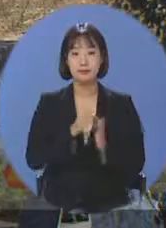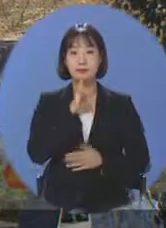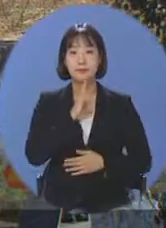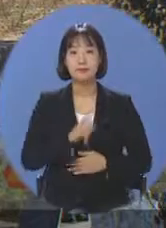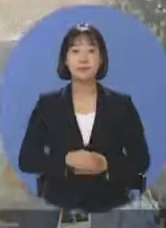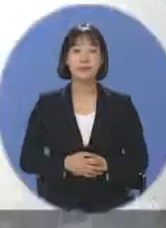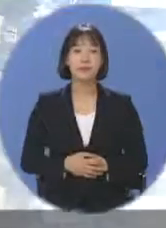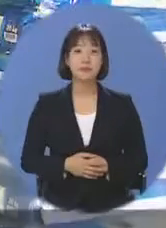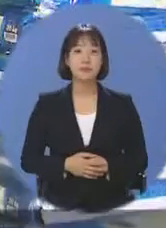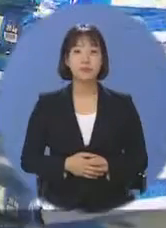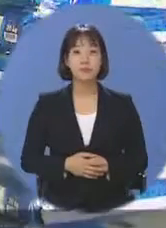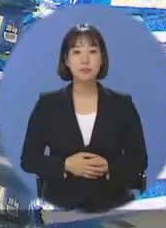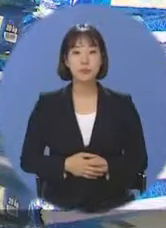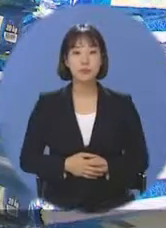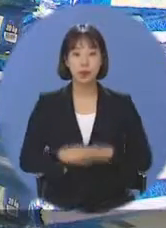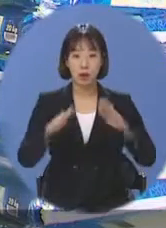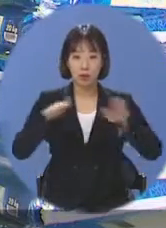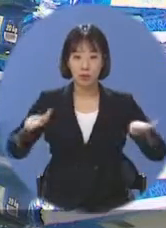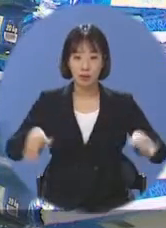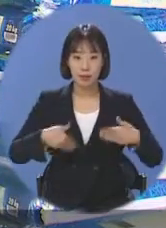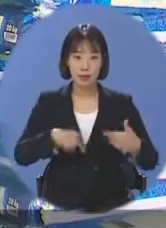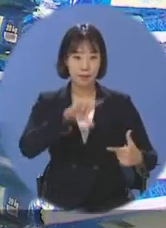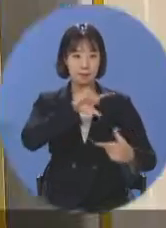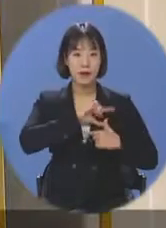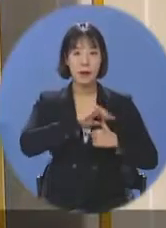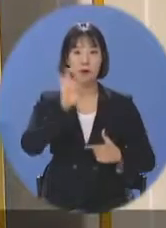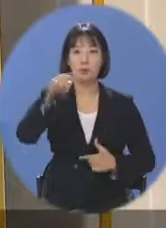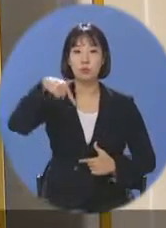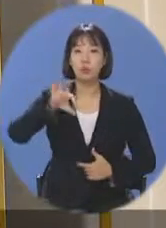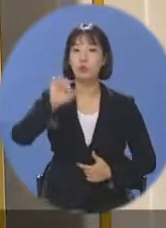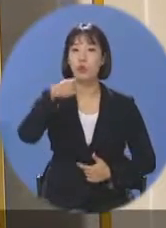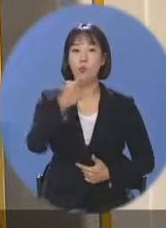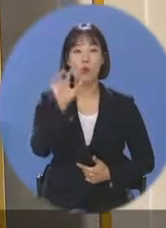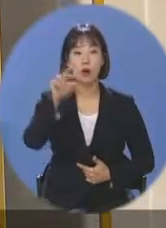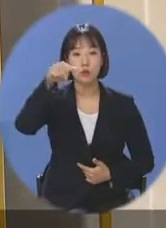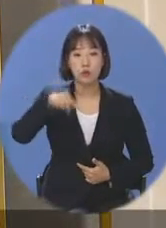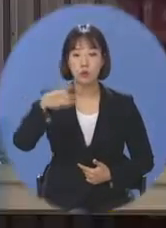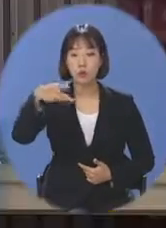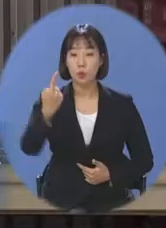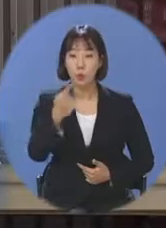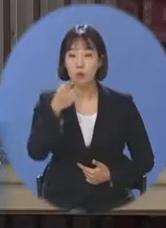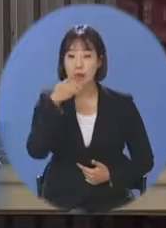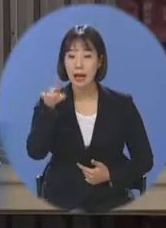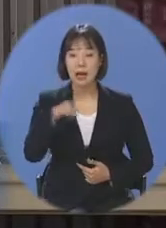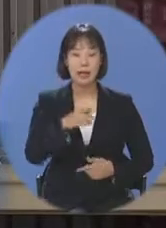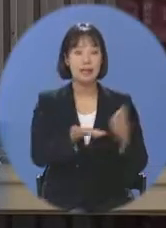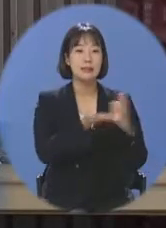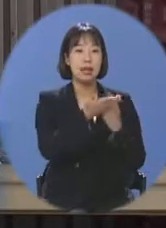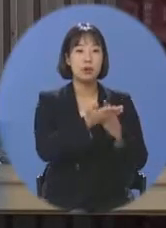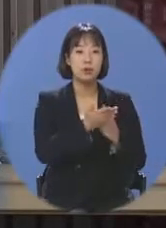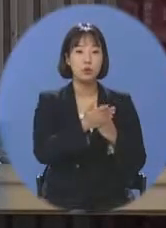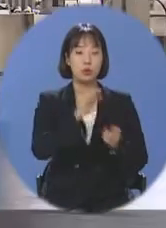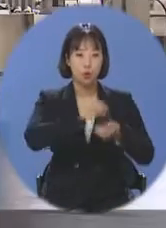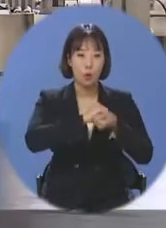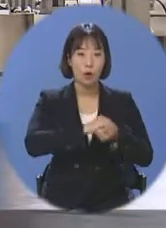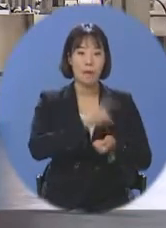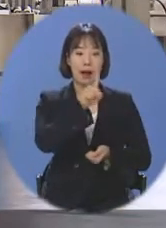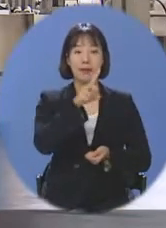부착됐습니다. 전남 쌀 공동 브랜드인 풍광수토 햅쌀이 제주시 농협 하나로마트에 올해